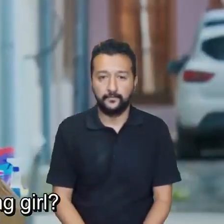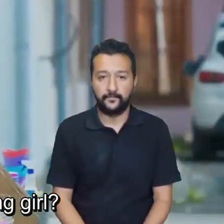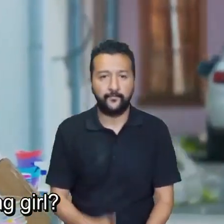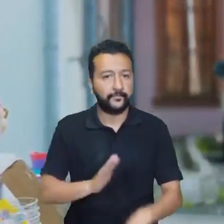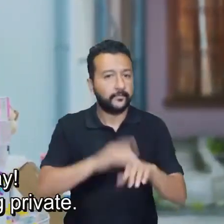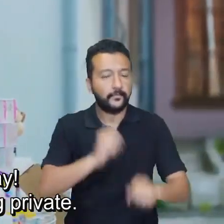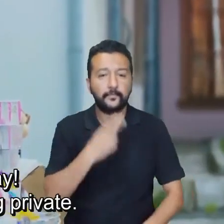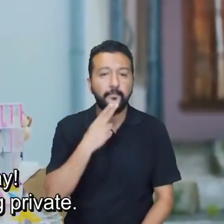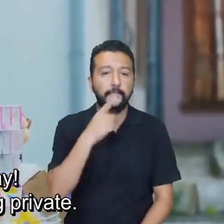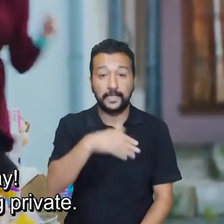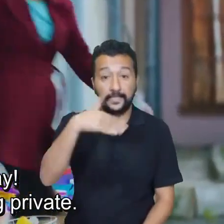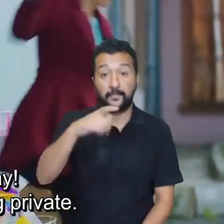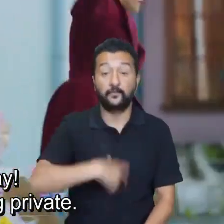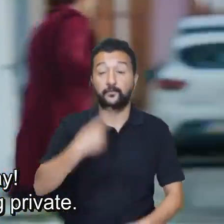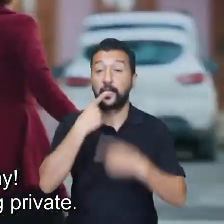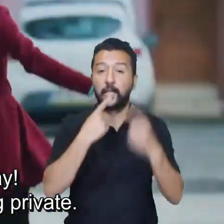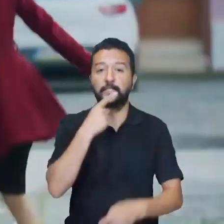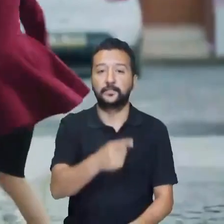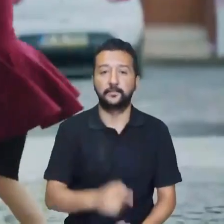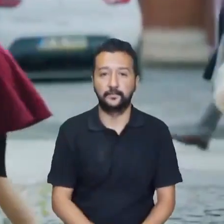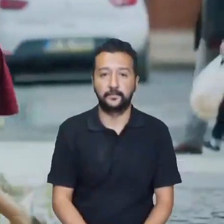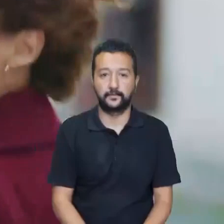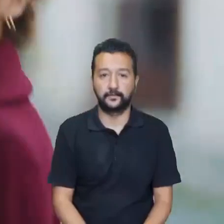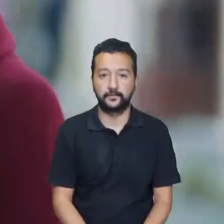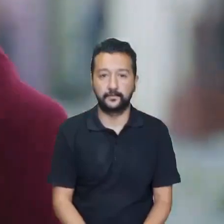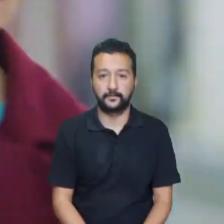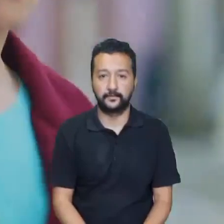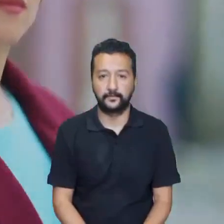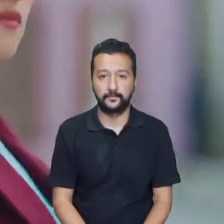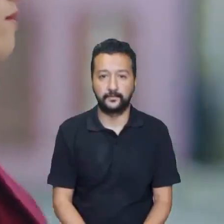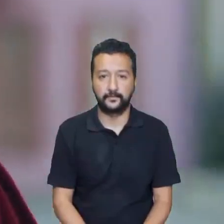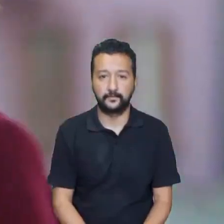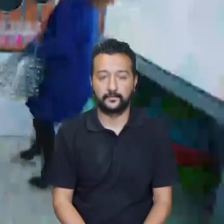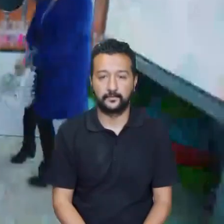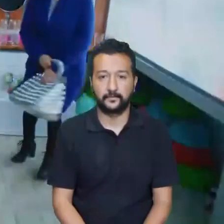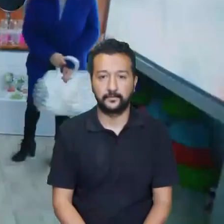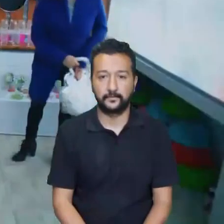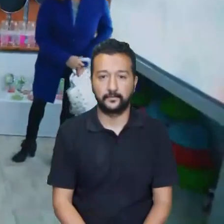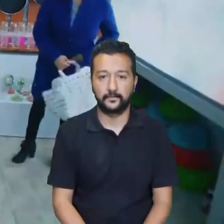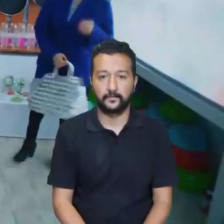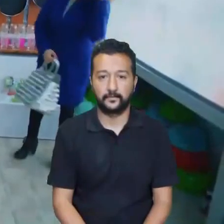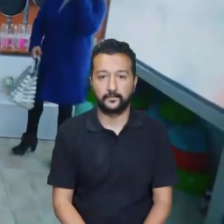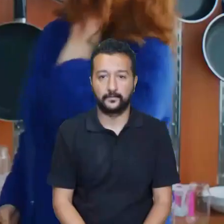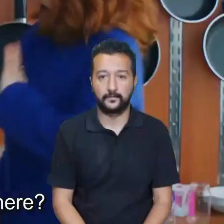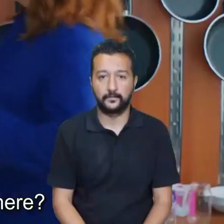Gel. Ne yapıyorsun kız? Git, özel bir şey konuşacağız. Peron arkalarından dükkana girerken itekleyip kapıyı örttü.